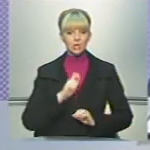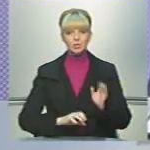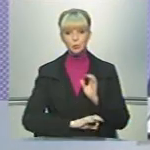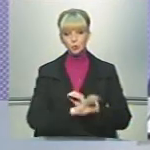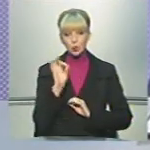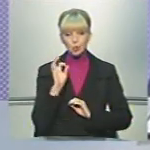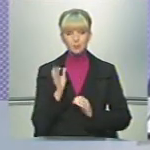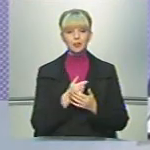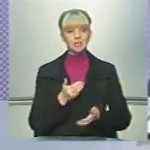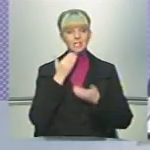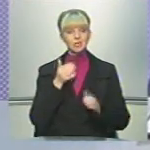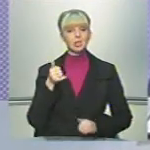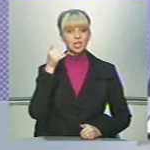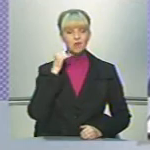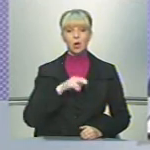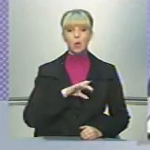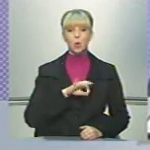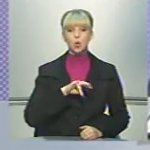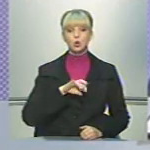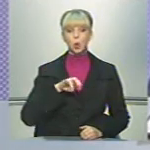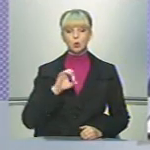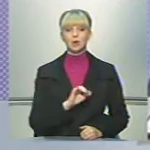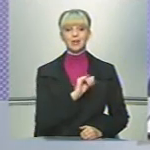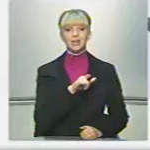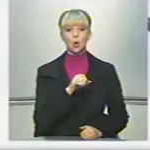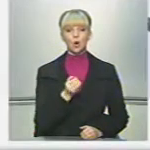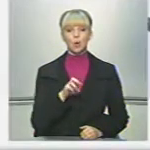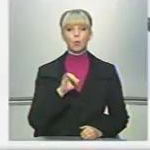сході? Ми запитали телефоном у політолога Ігоря Буркута.